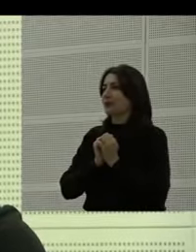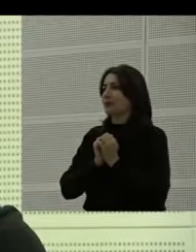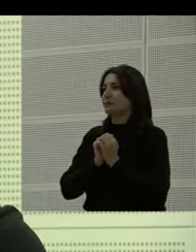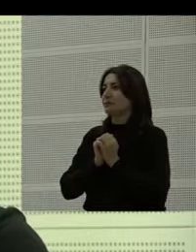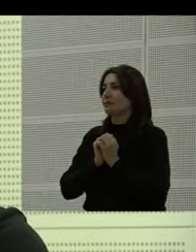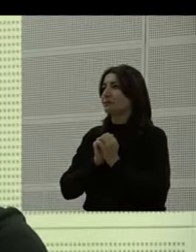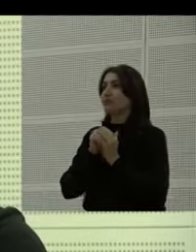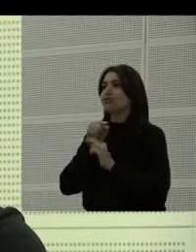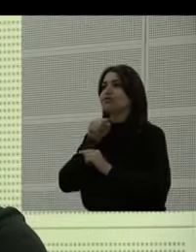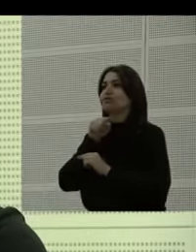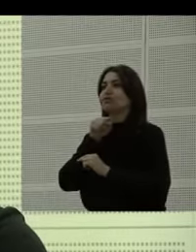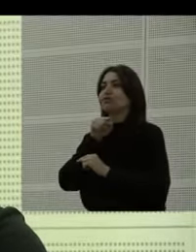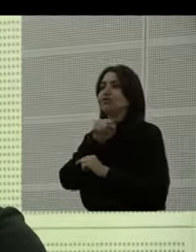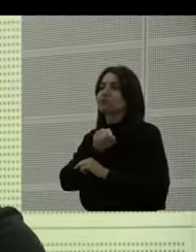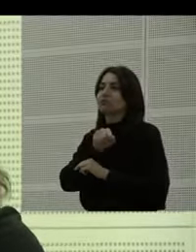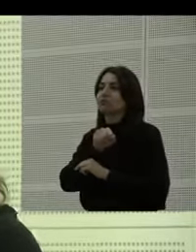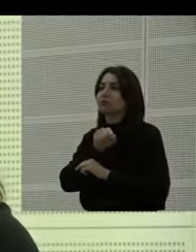lei